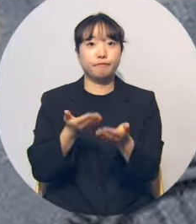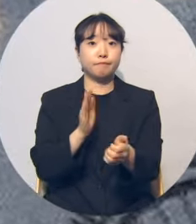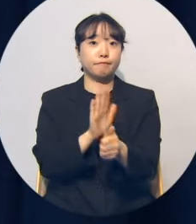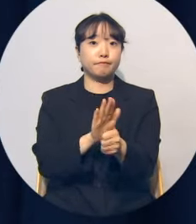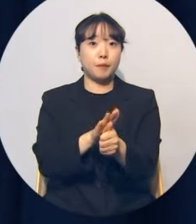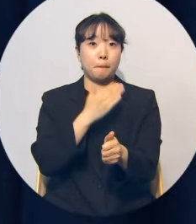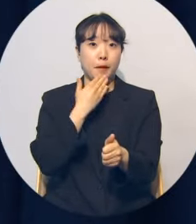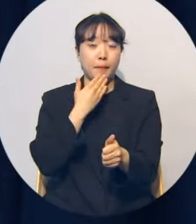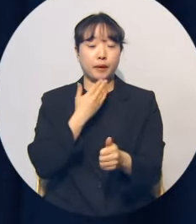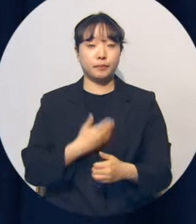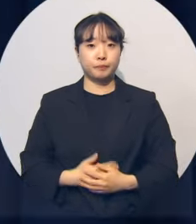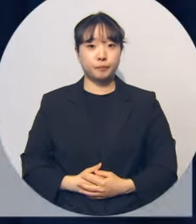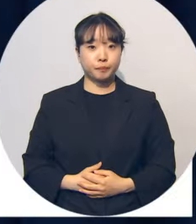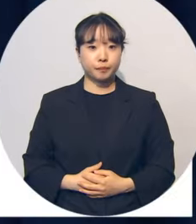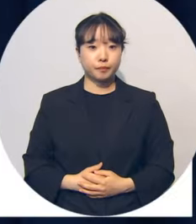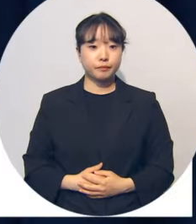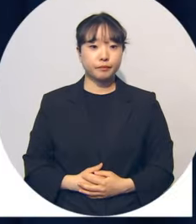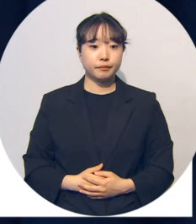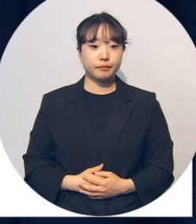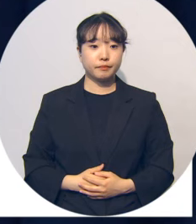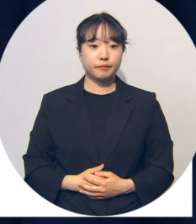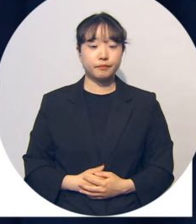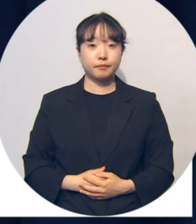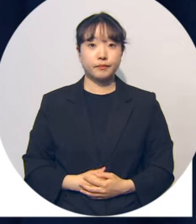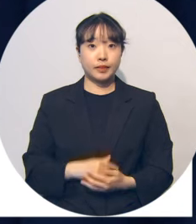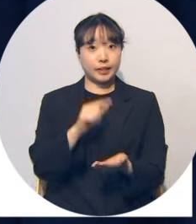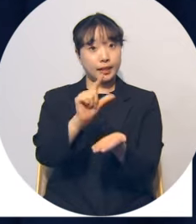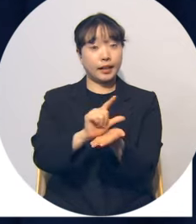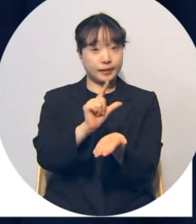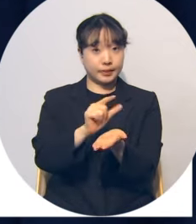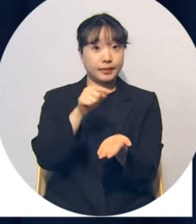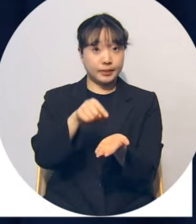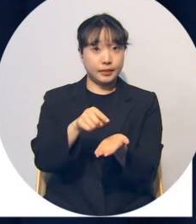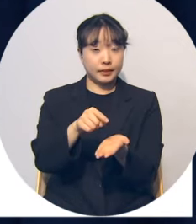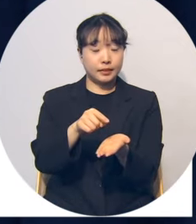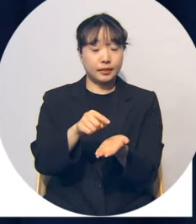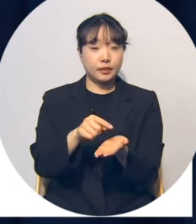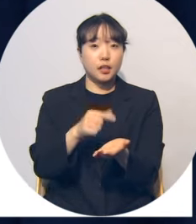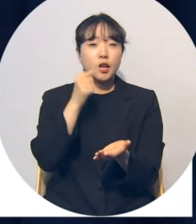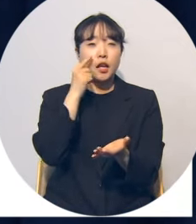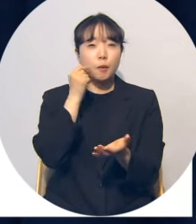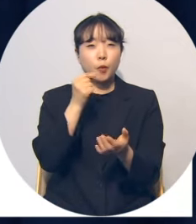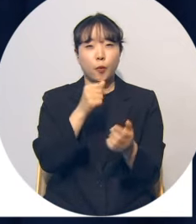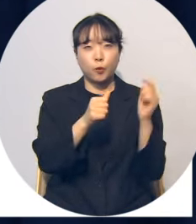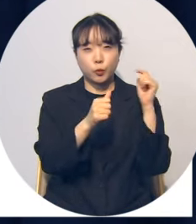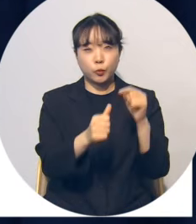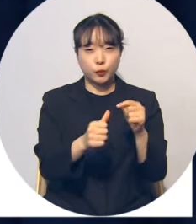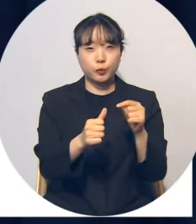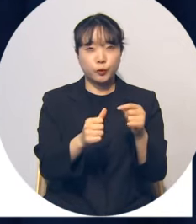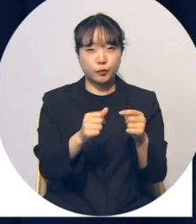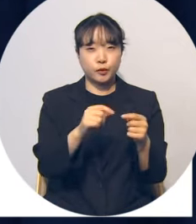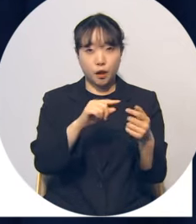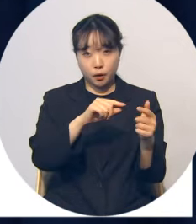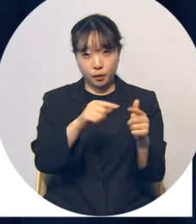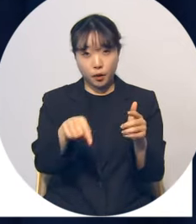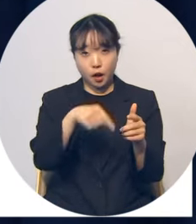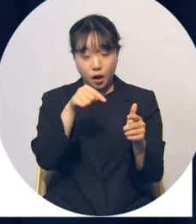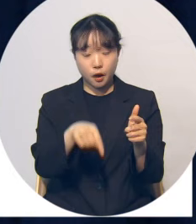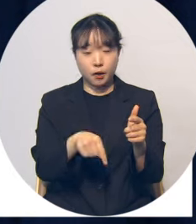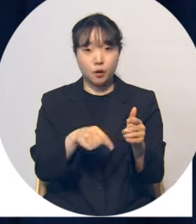밝혔습니다 라야가 정 자본 구조 변경을 제외한